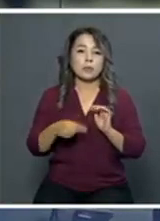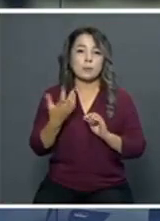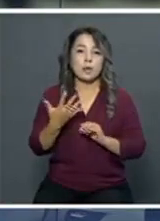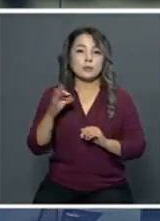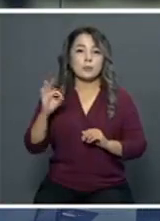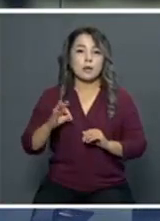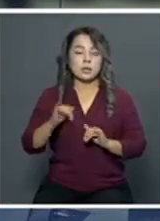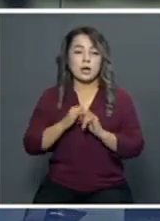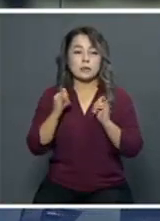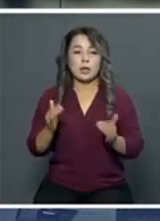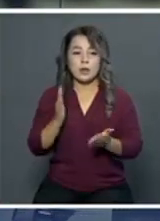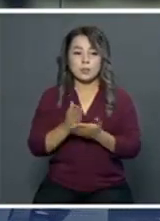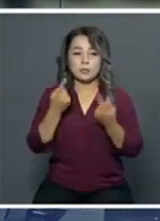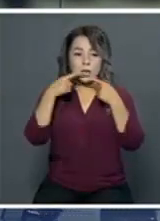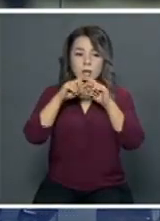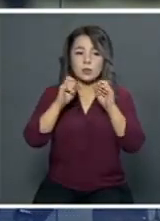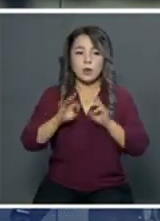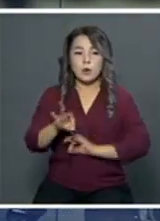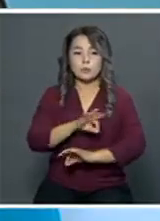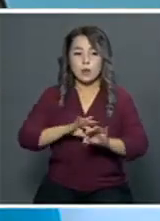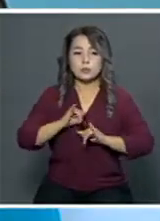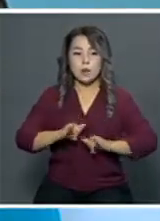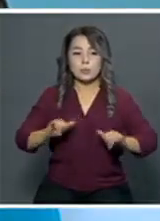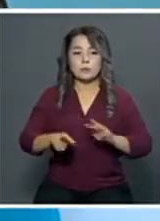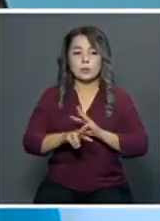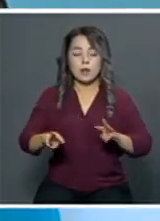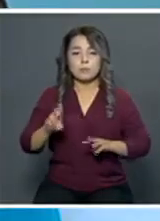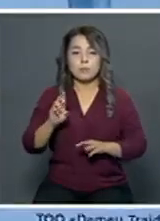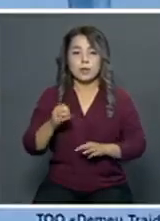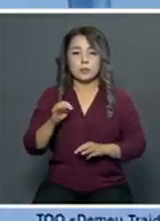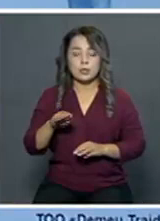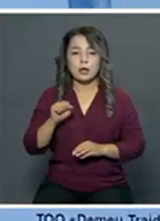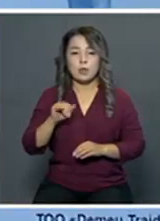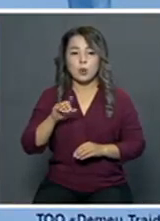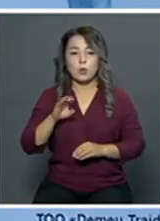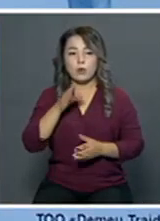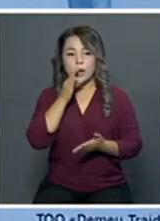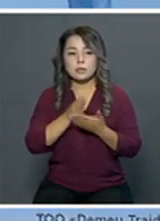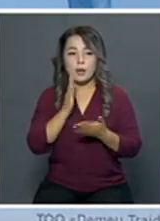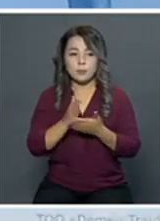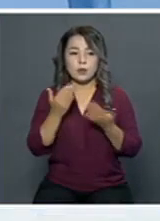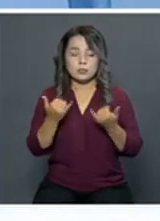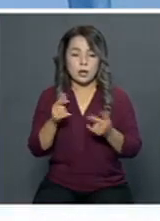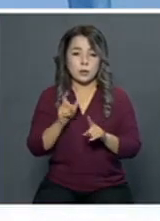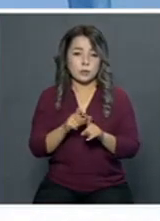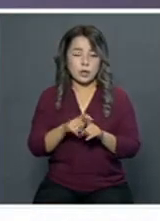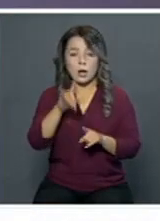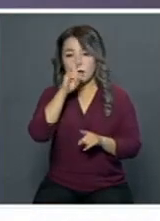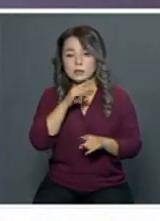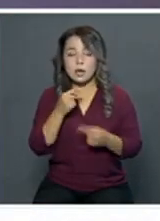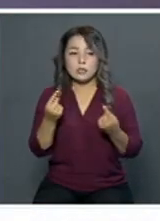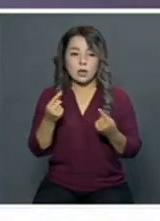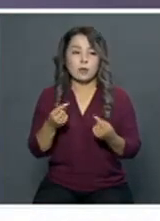18,5% артқан. Бұл туралы индустрия және инфрақұрылымдық даму министрі Бейбіт Атамқұлов айтты. Оның сөзінше, қазір Қазақстанда